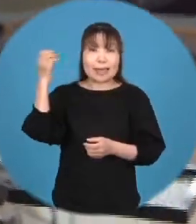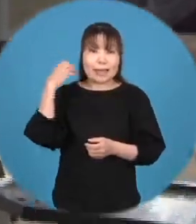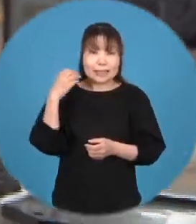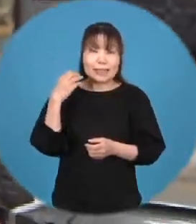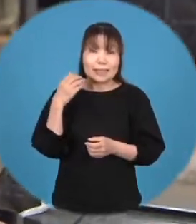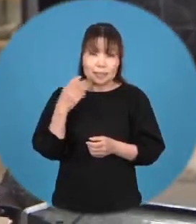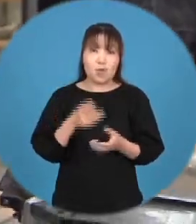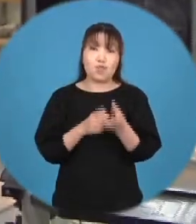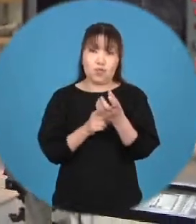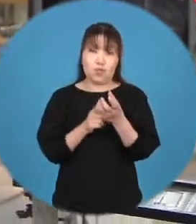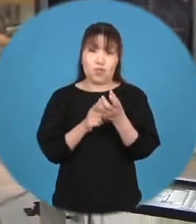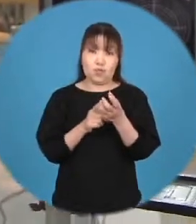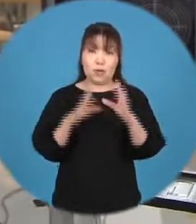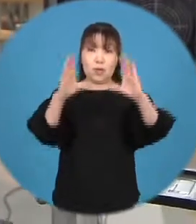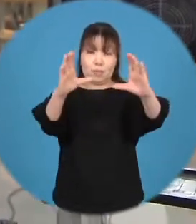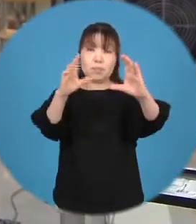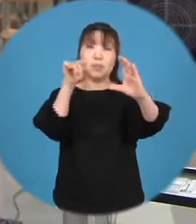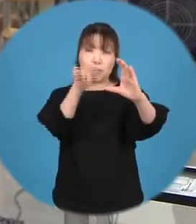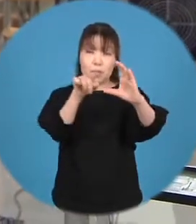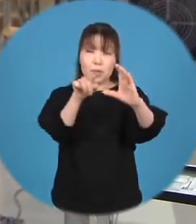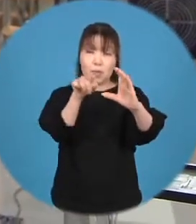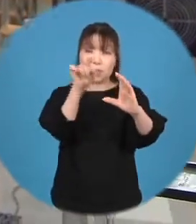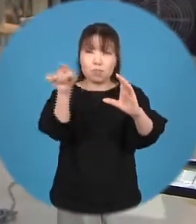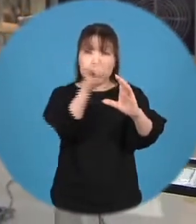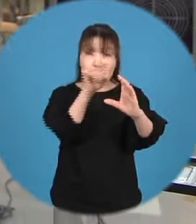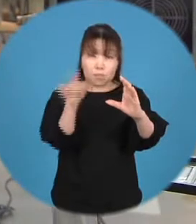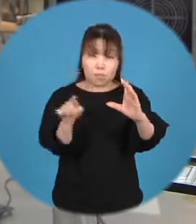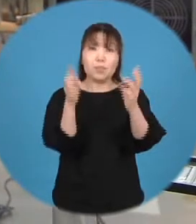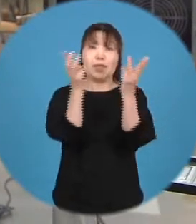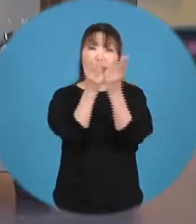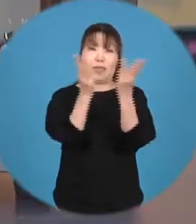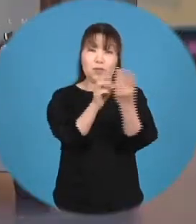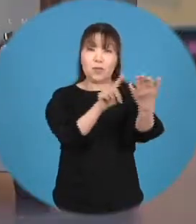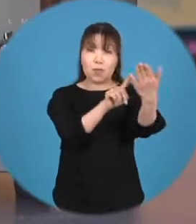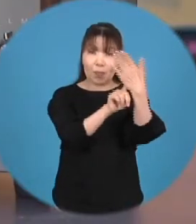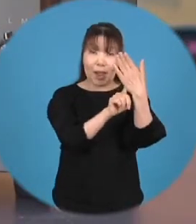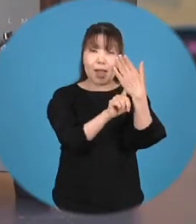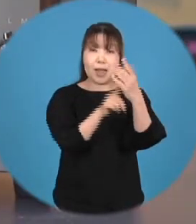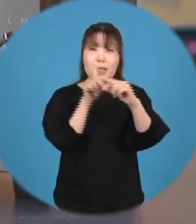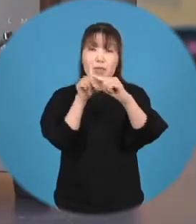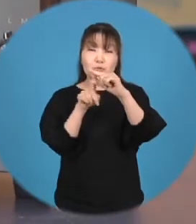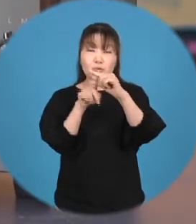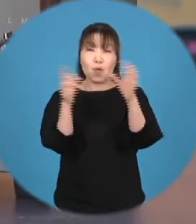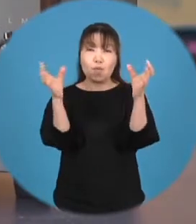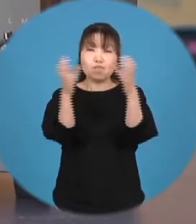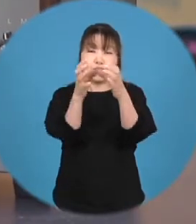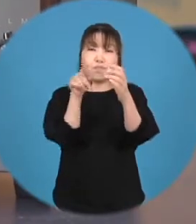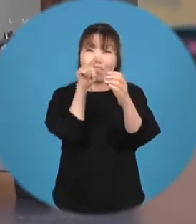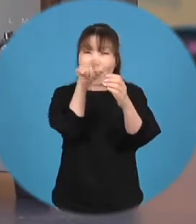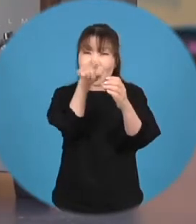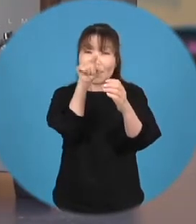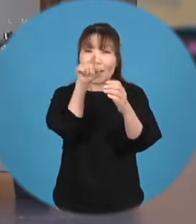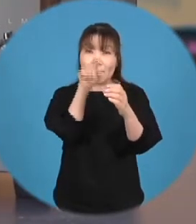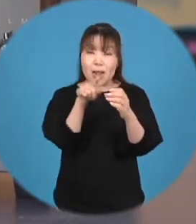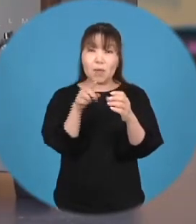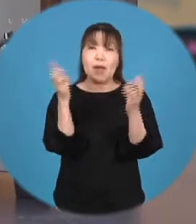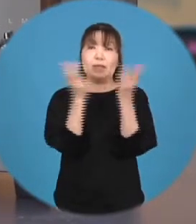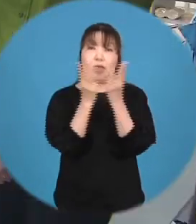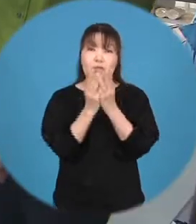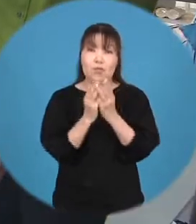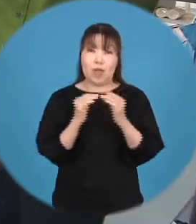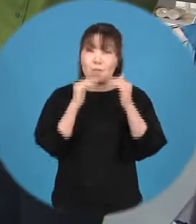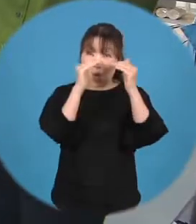線銃です。ディスプレイの装置に着弾点や点数が表示され、中央に近ければ近いほど点数が高くなります